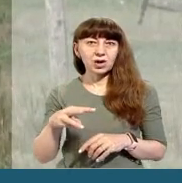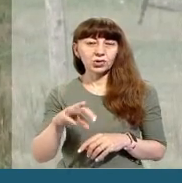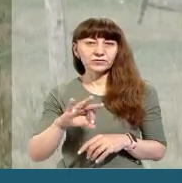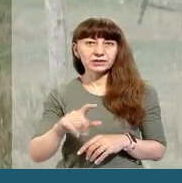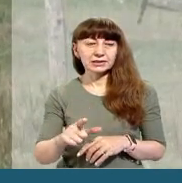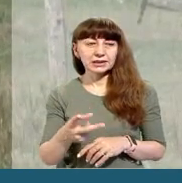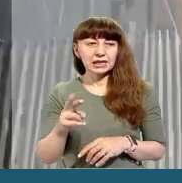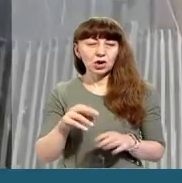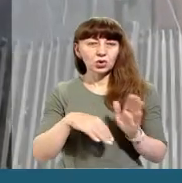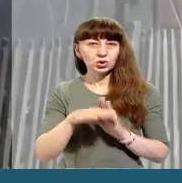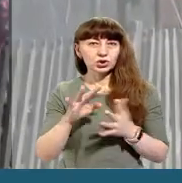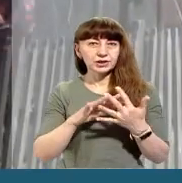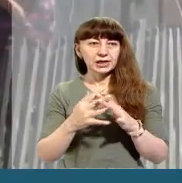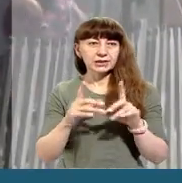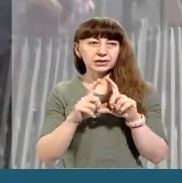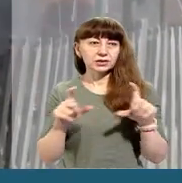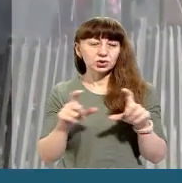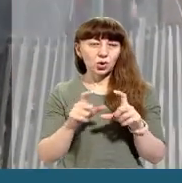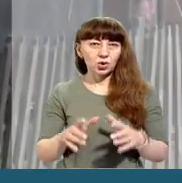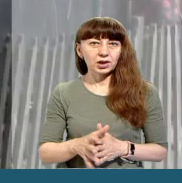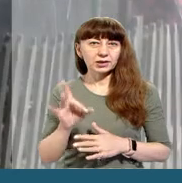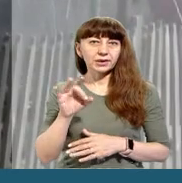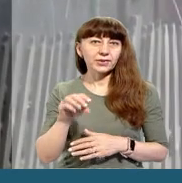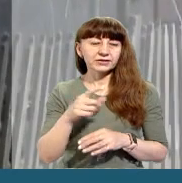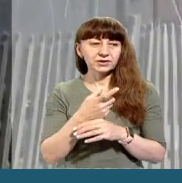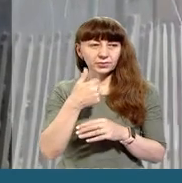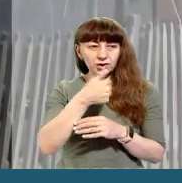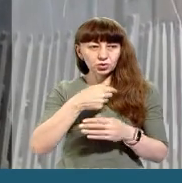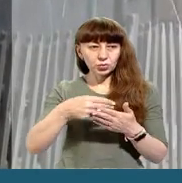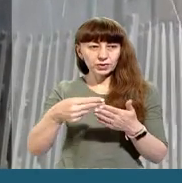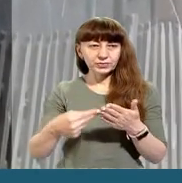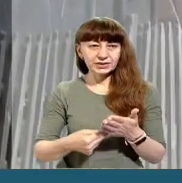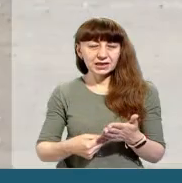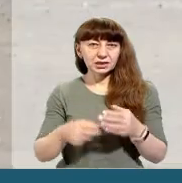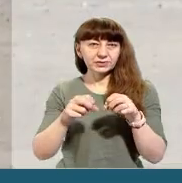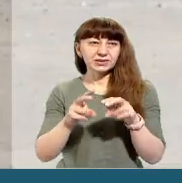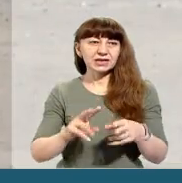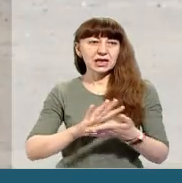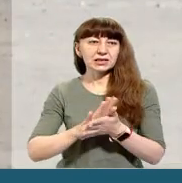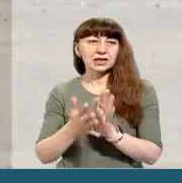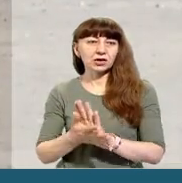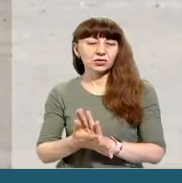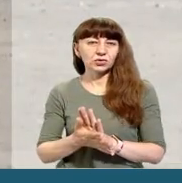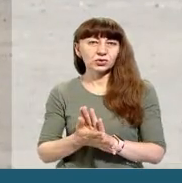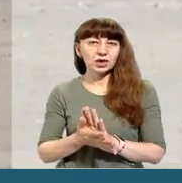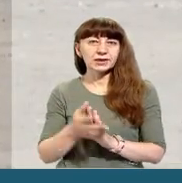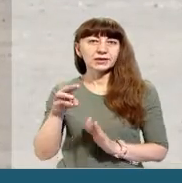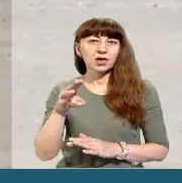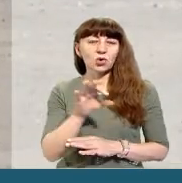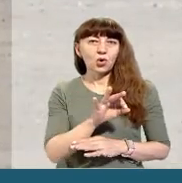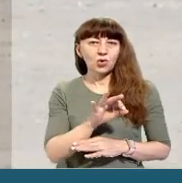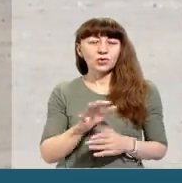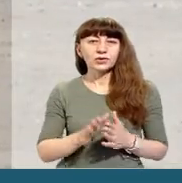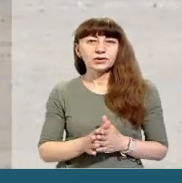үшін әкімдік тарапынан биыл тауар өндірушілермен 350 миллион теңгеге арнайы меморандум жасалды. Осылайша Сарыкөл ауданының бірнеше